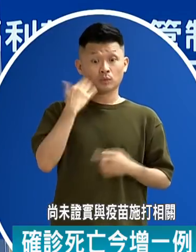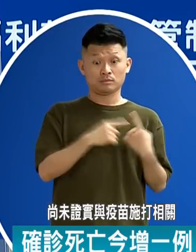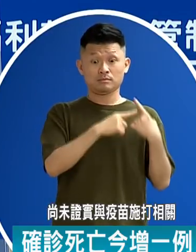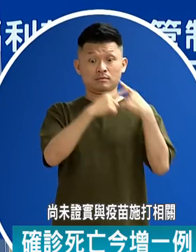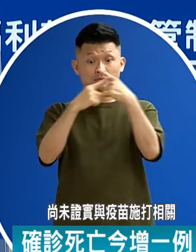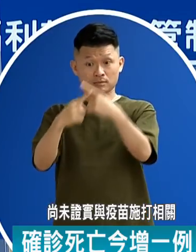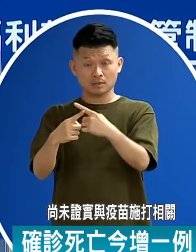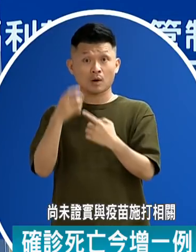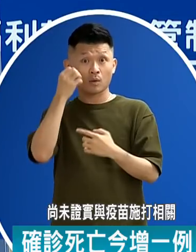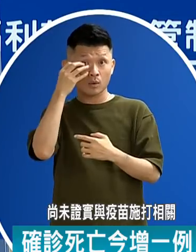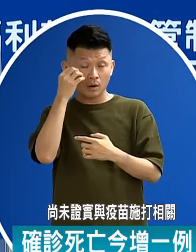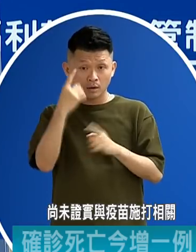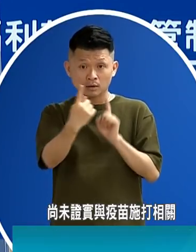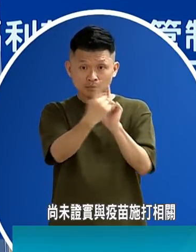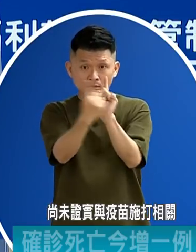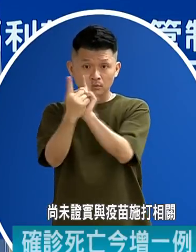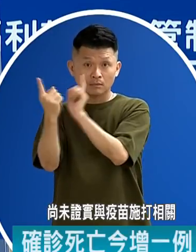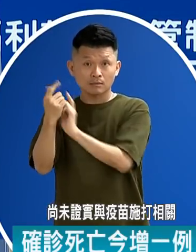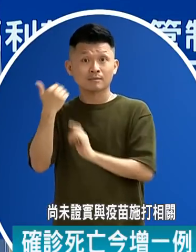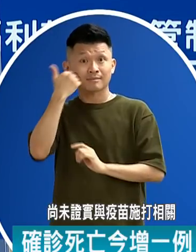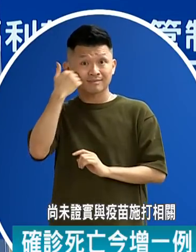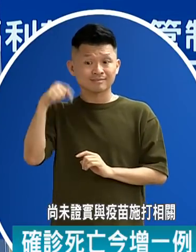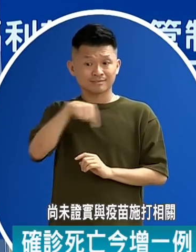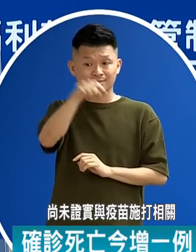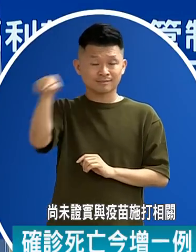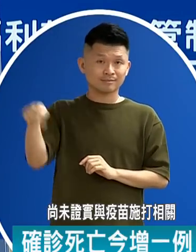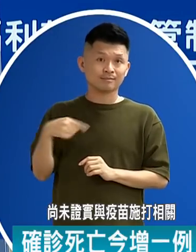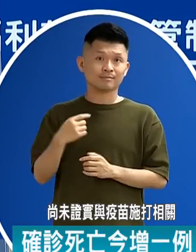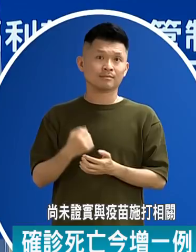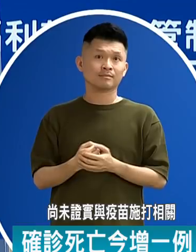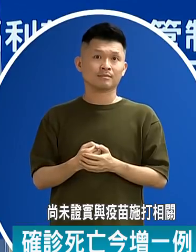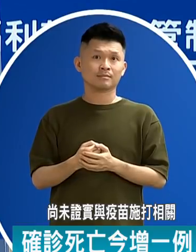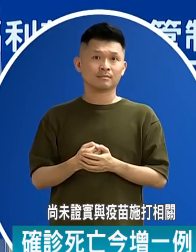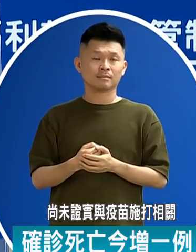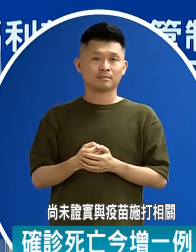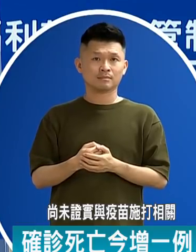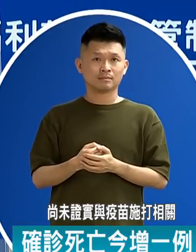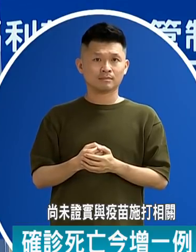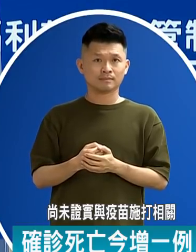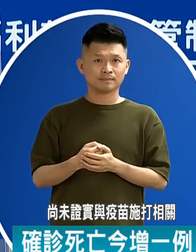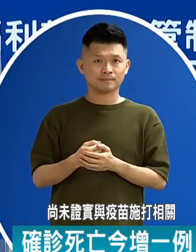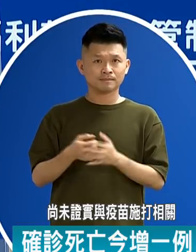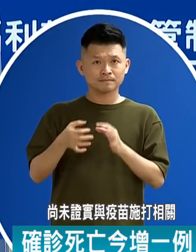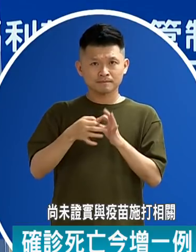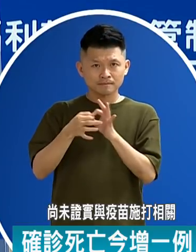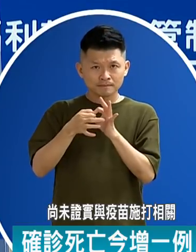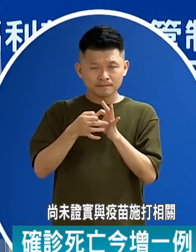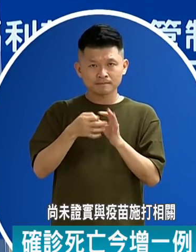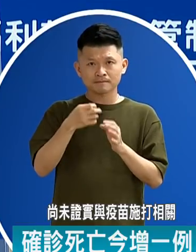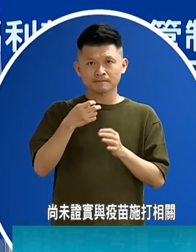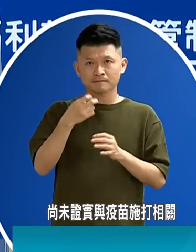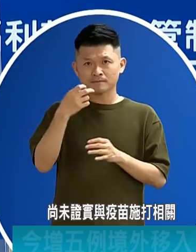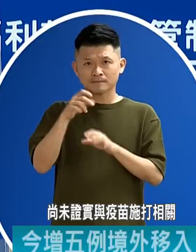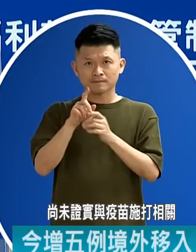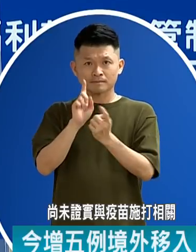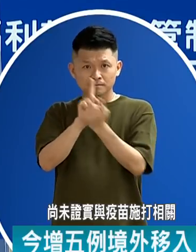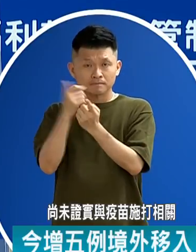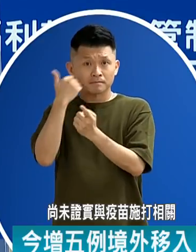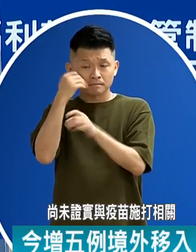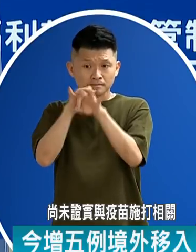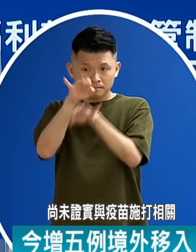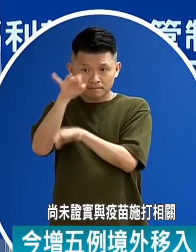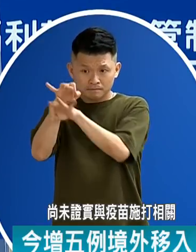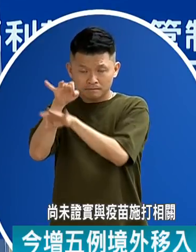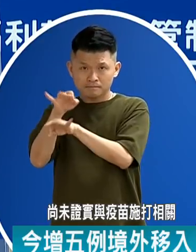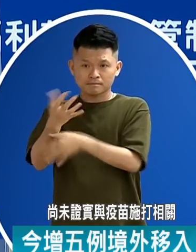地的接触者。好，那他就应该啊，不就应该要去把这相关的访视做好，需要框列的就要把它框